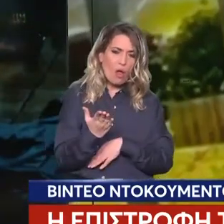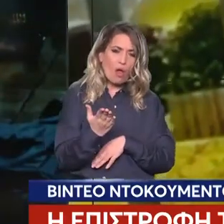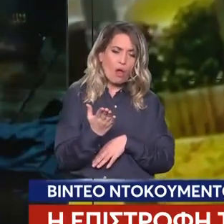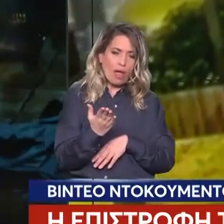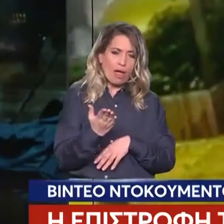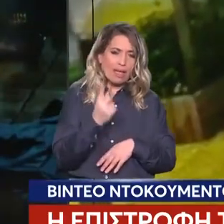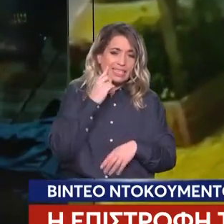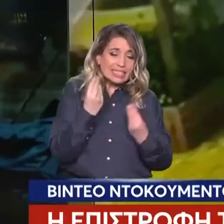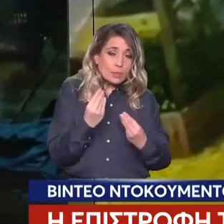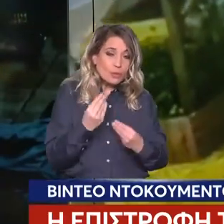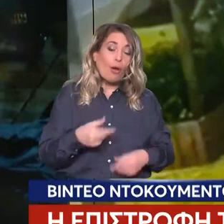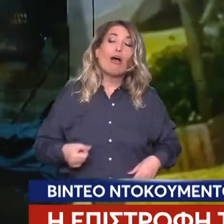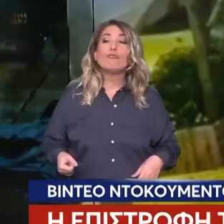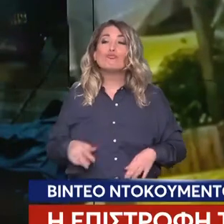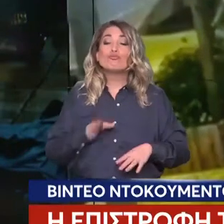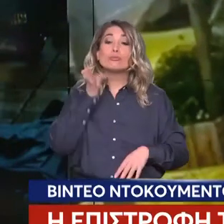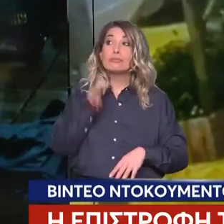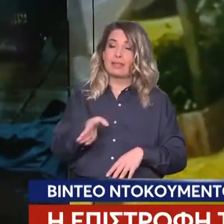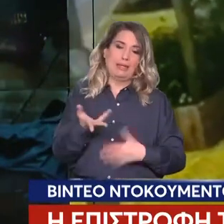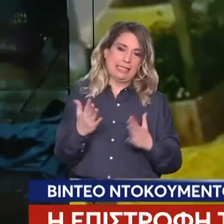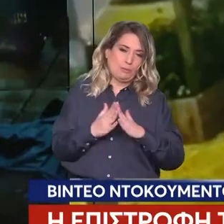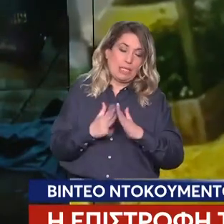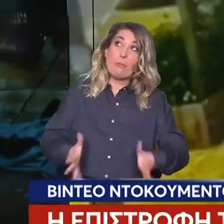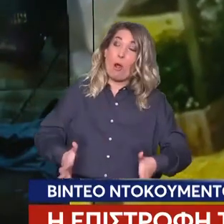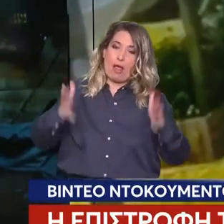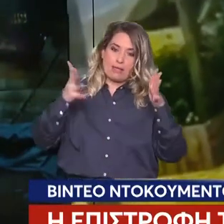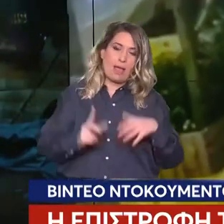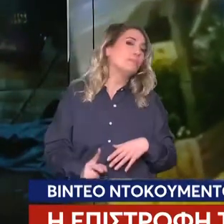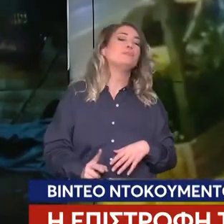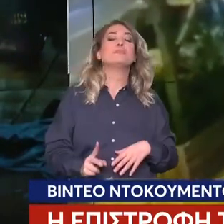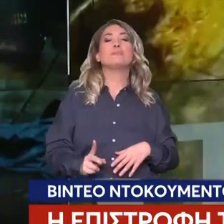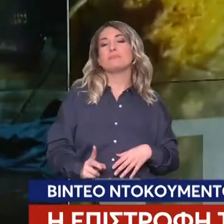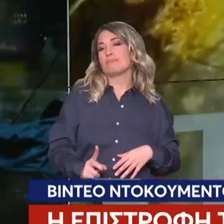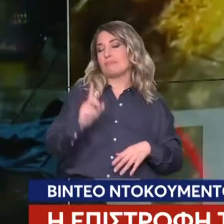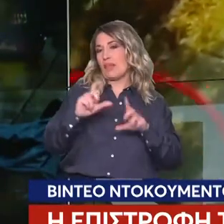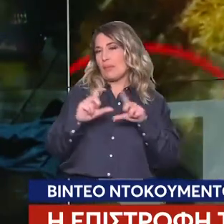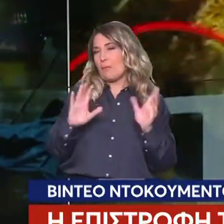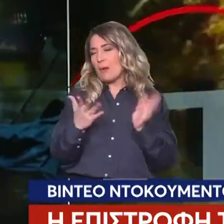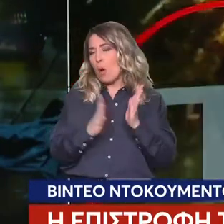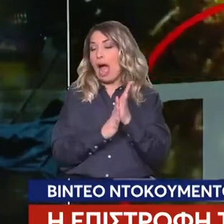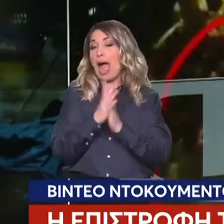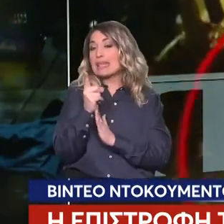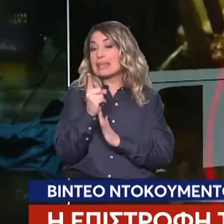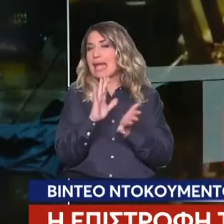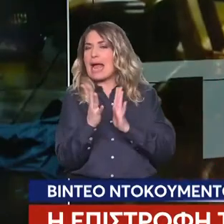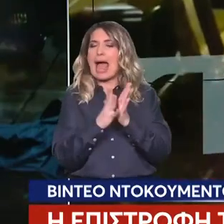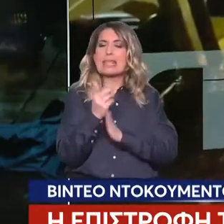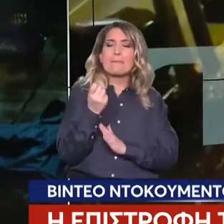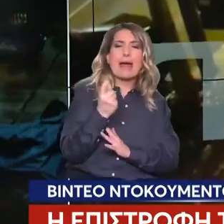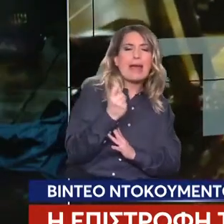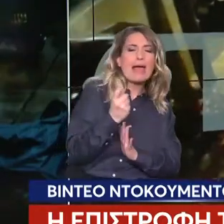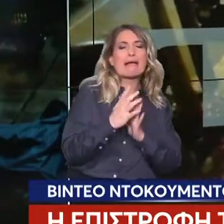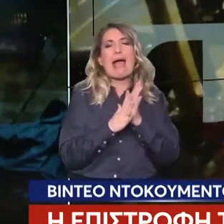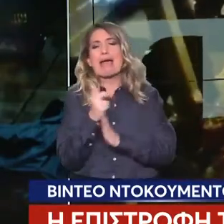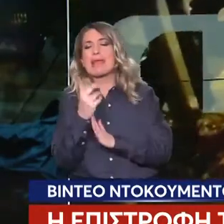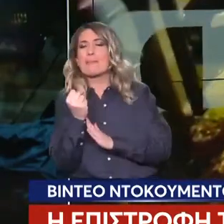στο σπίτι και η ώρα είναι περίπου 11, λίγο πριν τις 11, και μεσολαβεί εδώ, όπως μας λέει και ο Άγγελος,